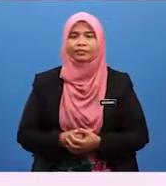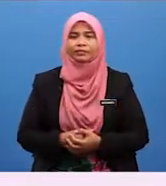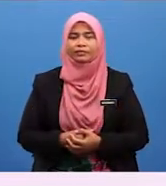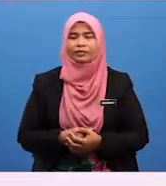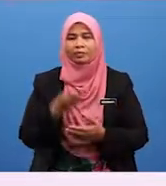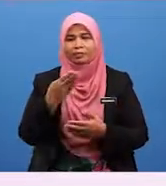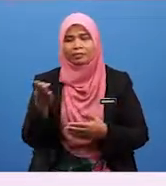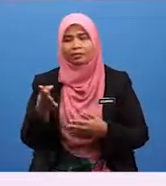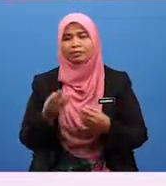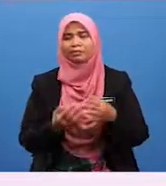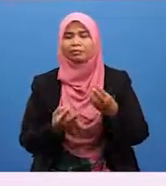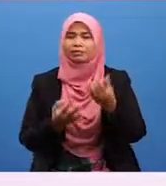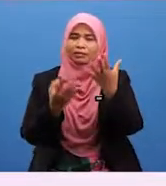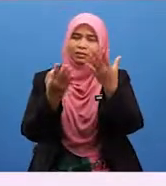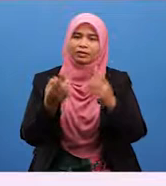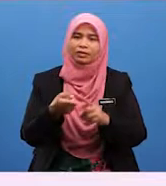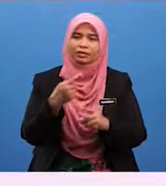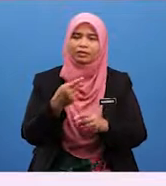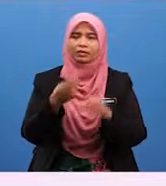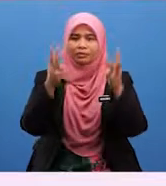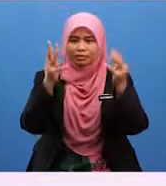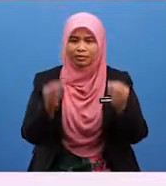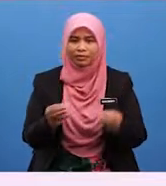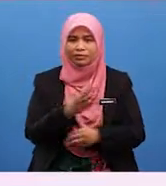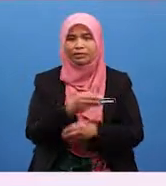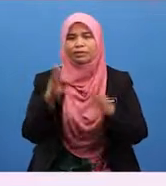Bahan bakarnya daripada manusia dan batu.